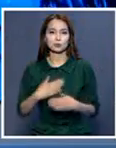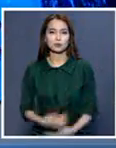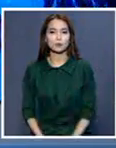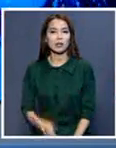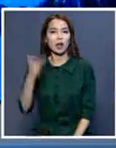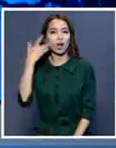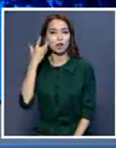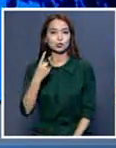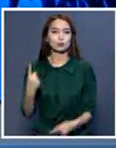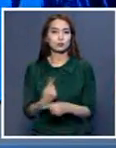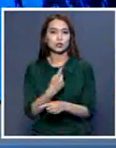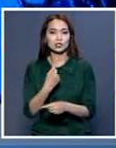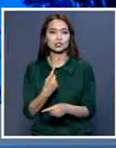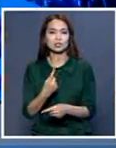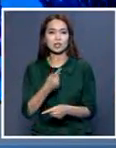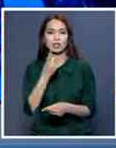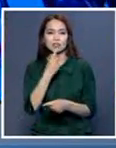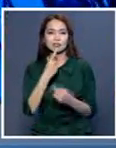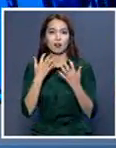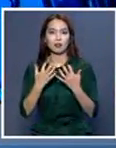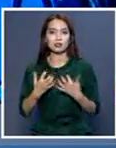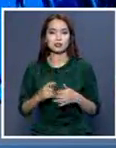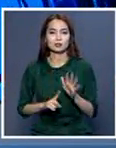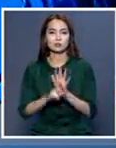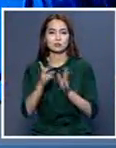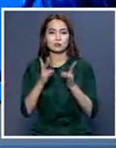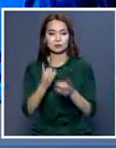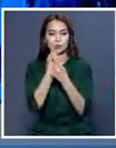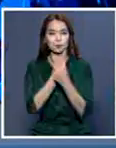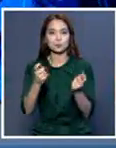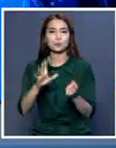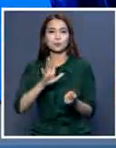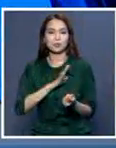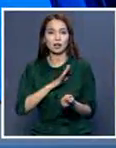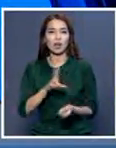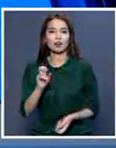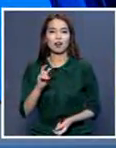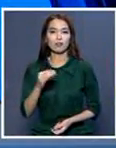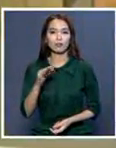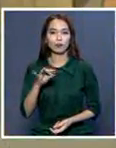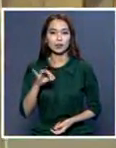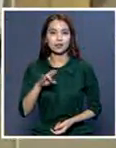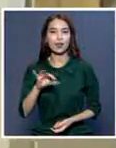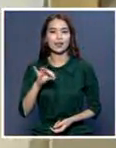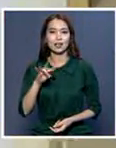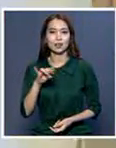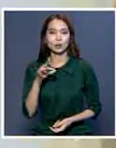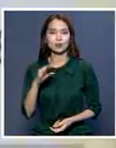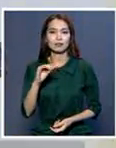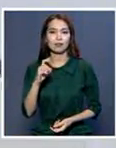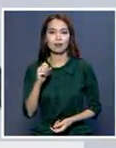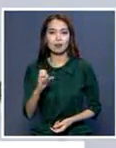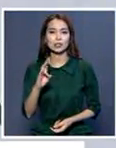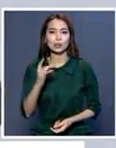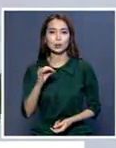Аштың бірнеше штатында қызылша ауру жаппай тарап, төтенше жағдай жарияланды. Қазір Калифорния, Иллинойс, Техас, Вашингтоннан кейін Нью-Йорк